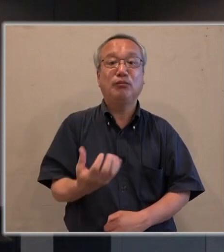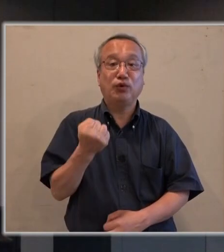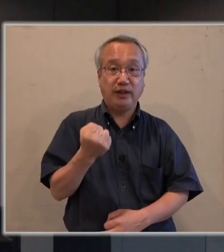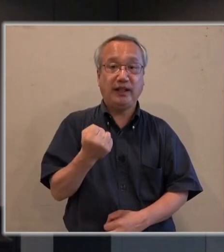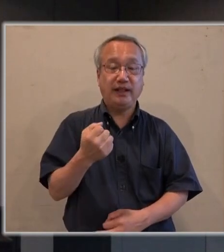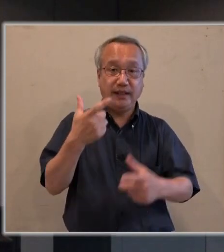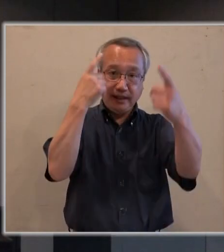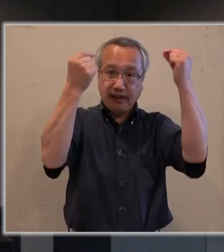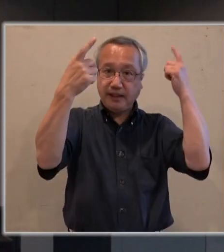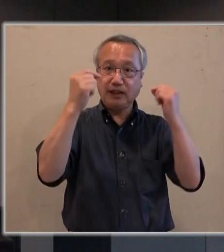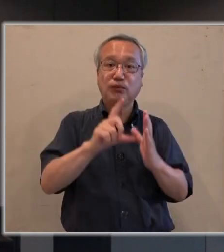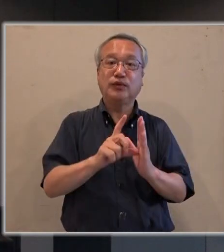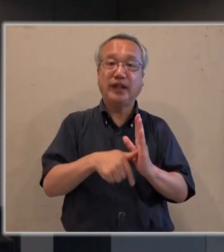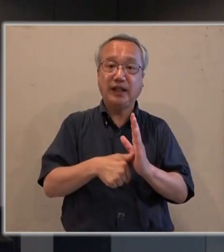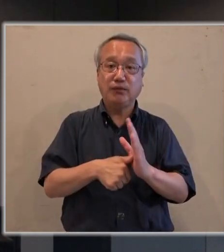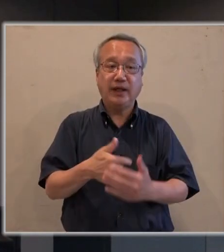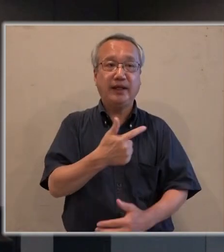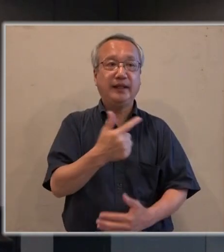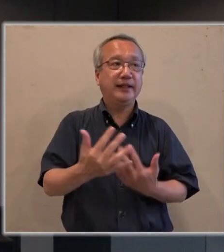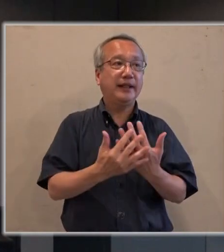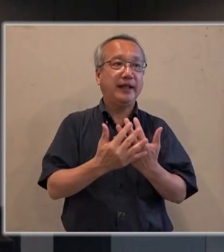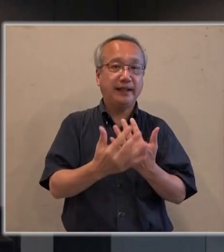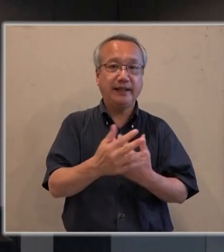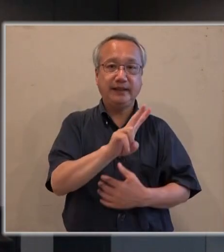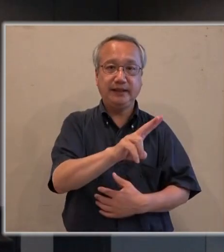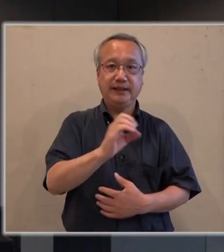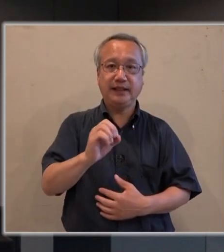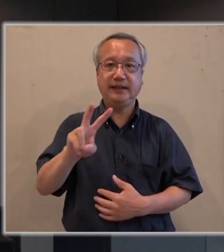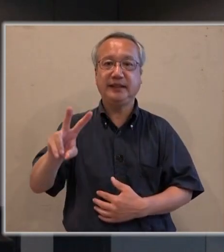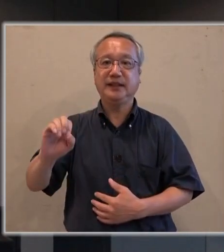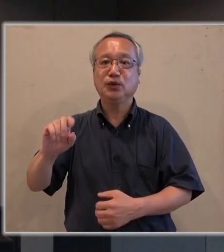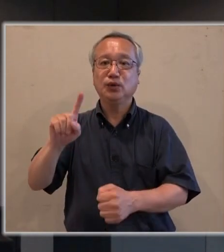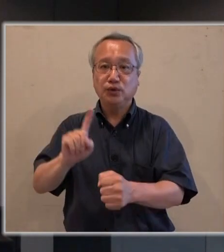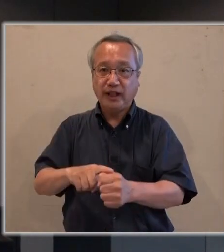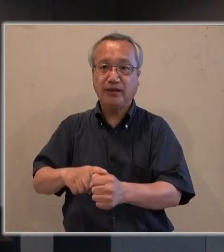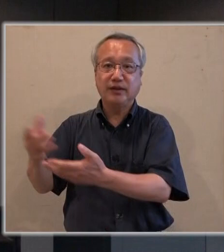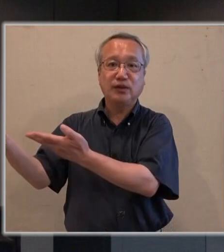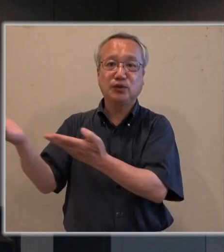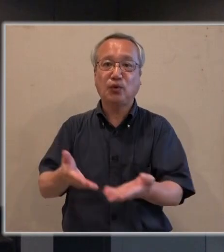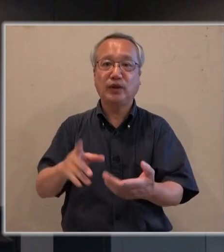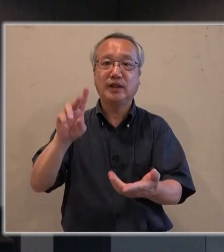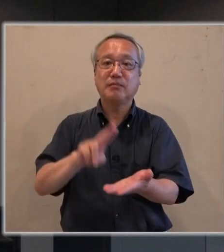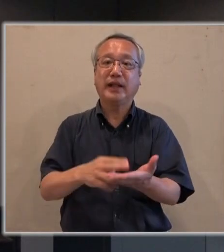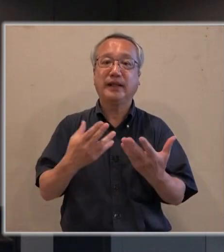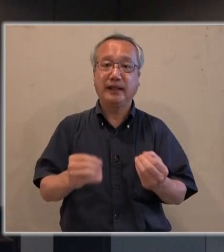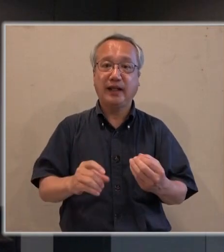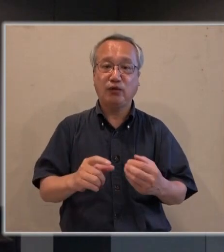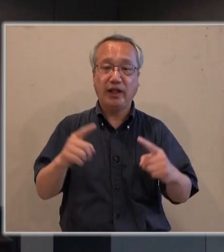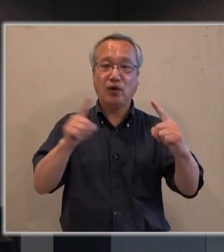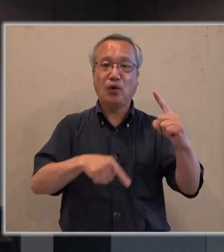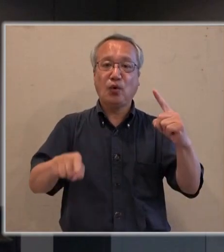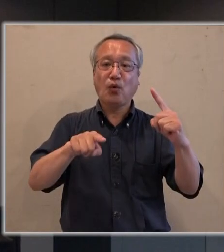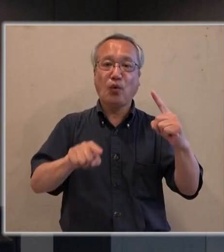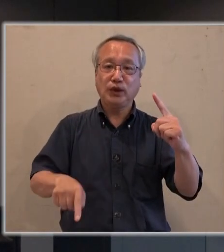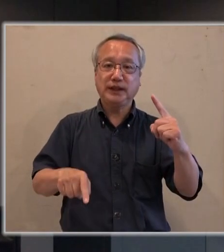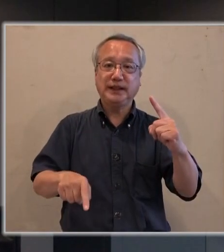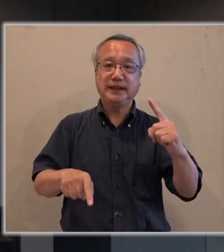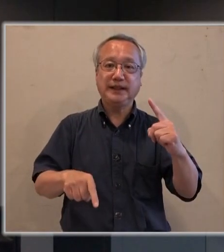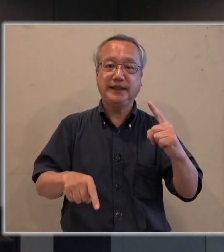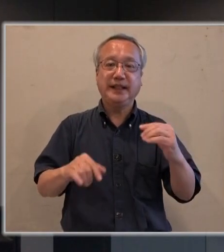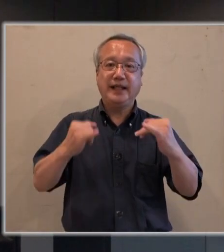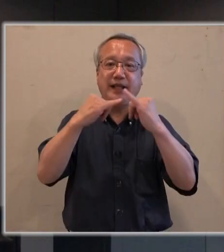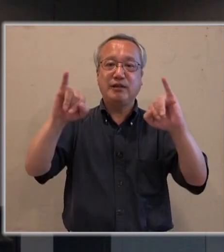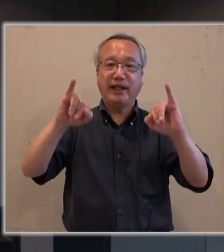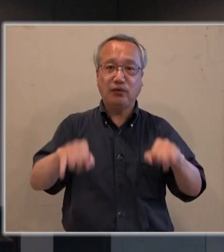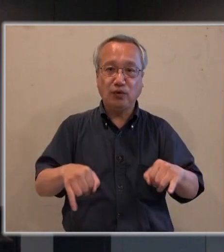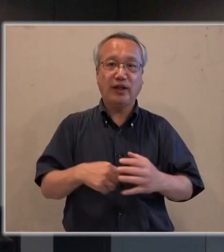大学時代には大会 の, 2020年の招致が決まっておりましたので、大会公式イベントだったりとか、あるいはここ